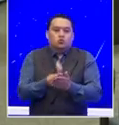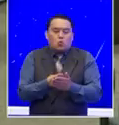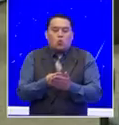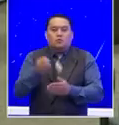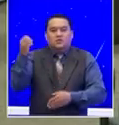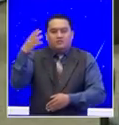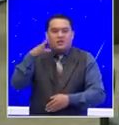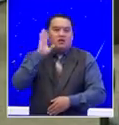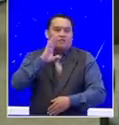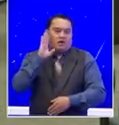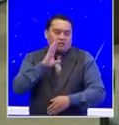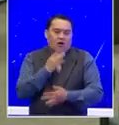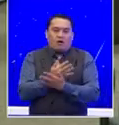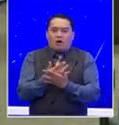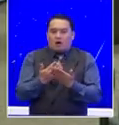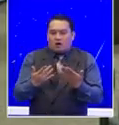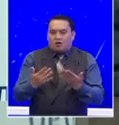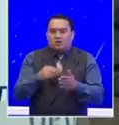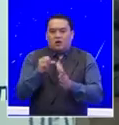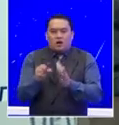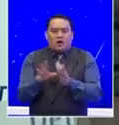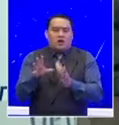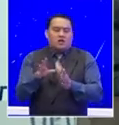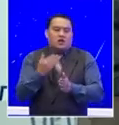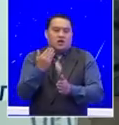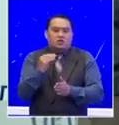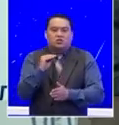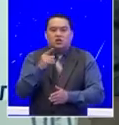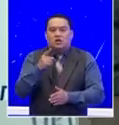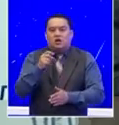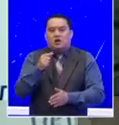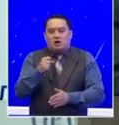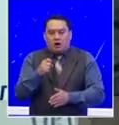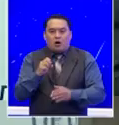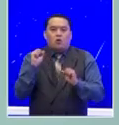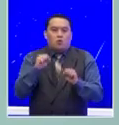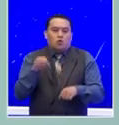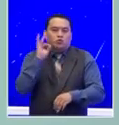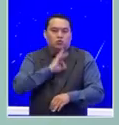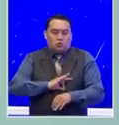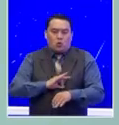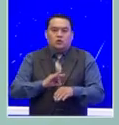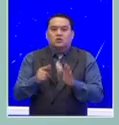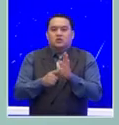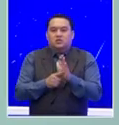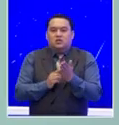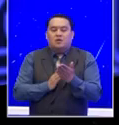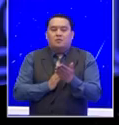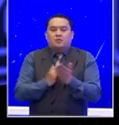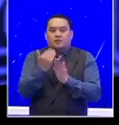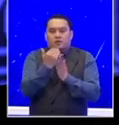Как рассказал на брифинге руководитель областного управления энергетики и ЖКХ, воспользоваться такой опцией смогут 7 категорий